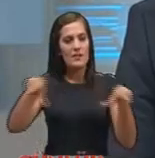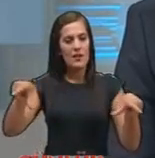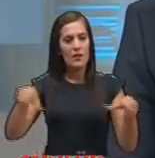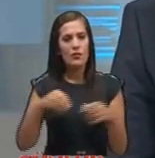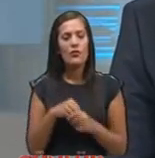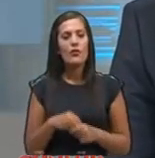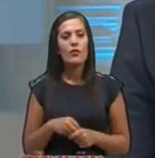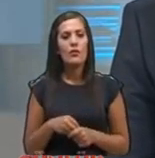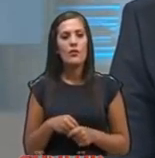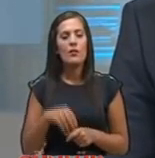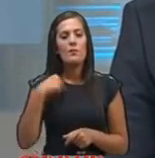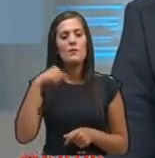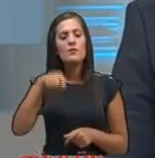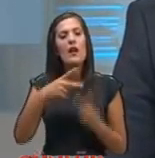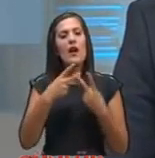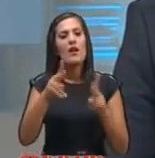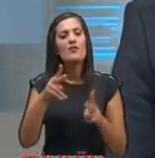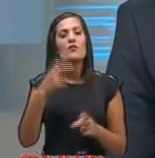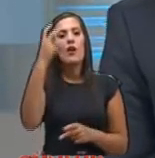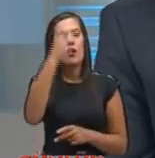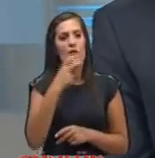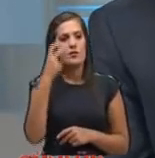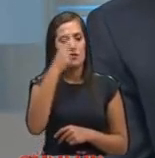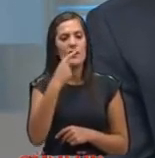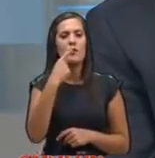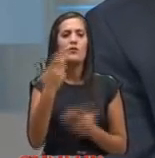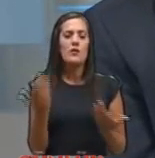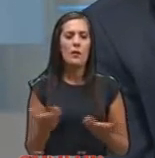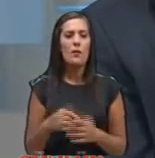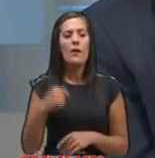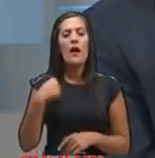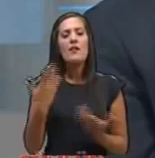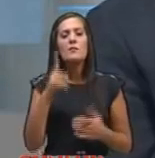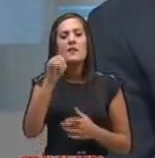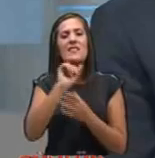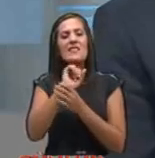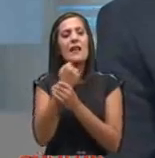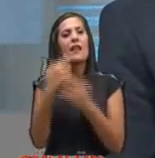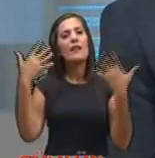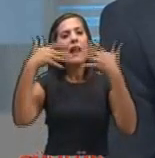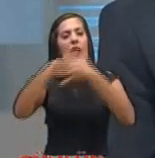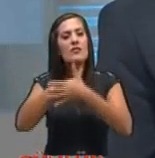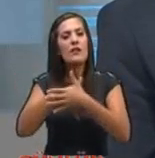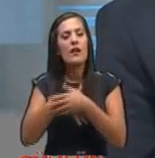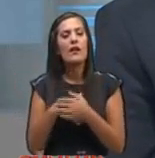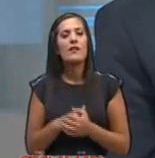salonunda. Biz buna açılış konseri diyoruz ama aslında bir sanat gecesi